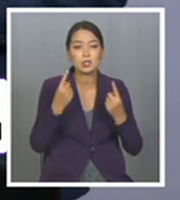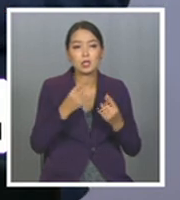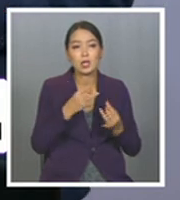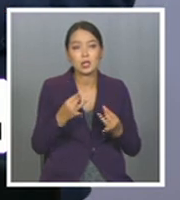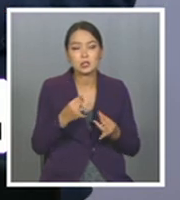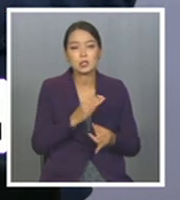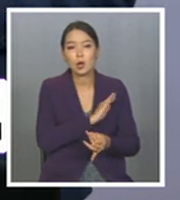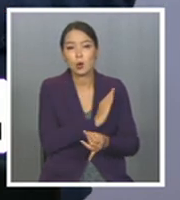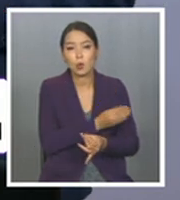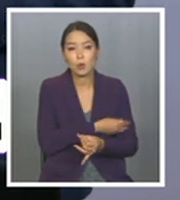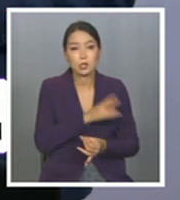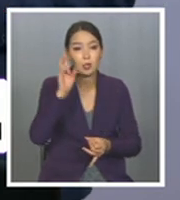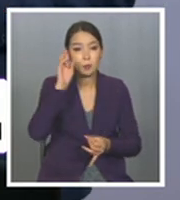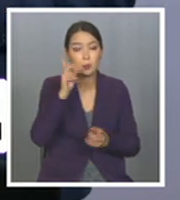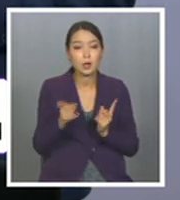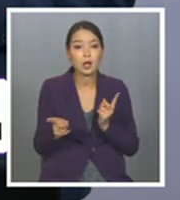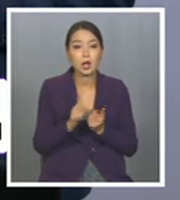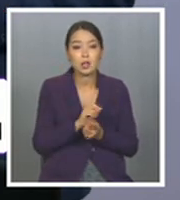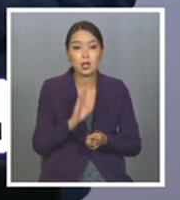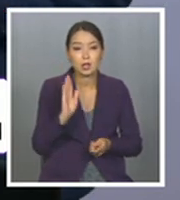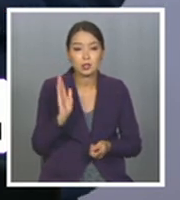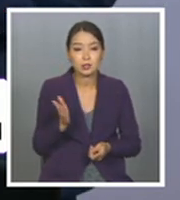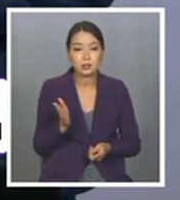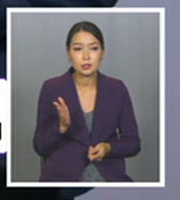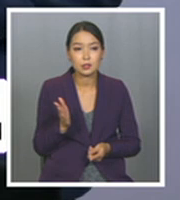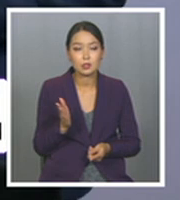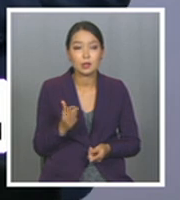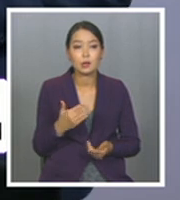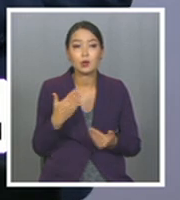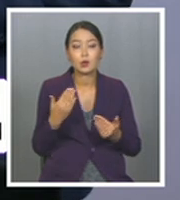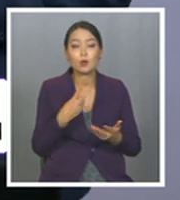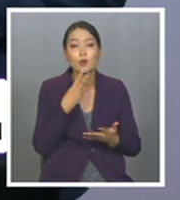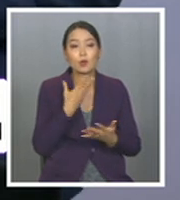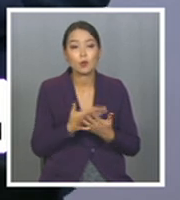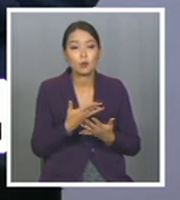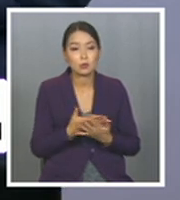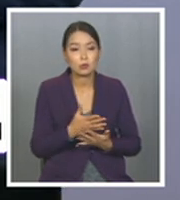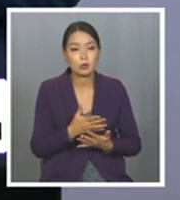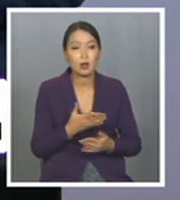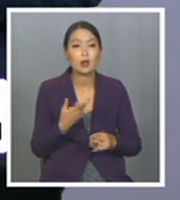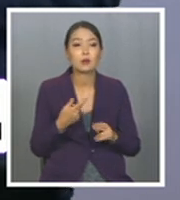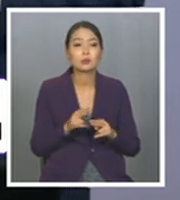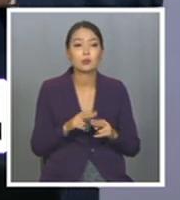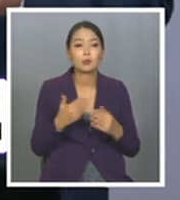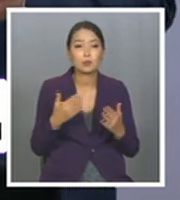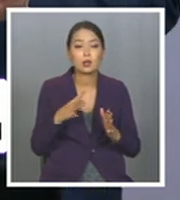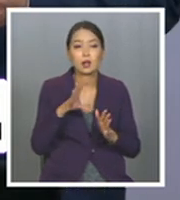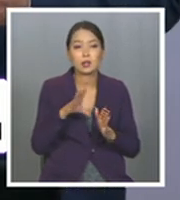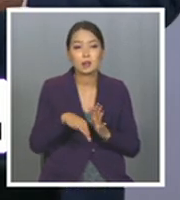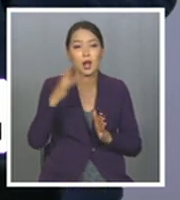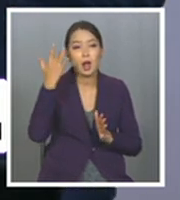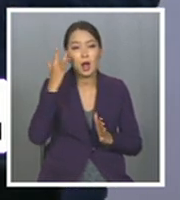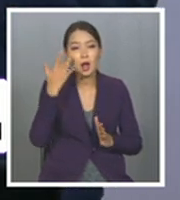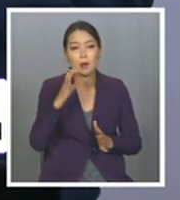мемлекетке айналатынын көрсеткен болады. Сонымен қоса, ол Америка Құрама